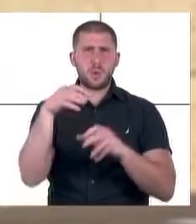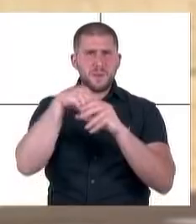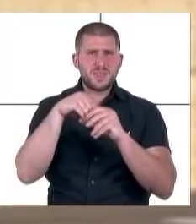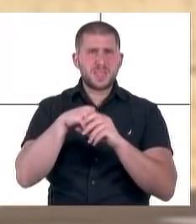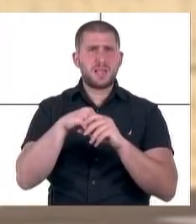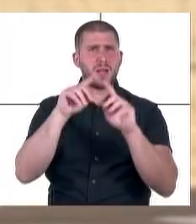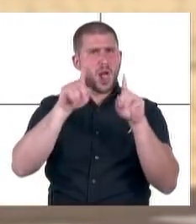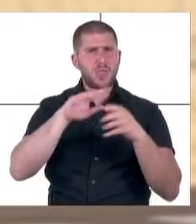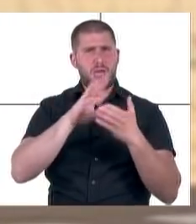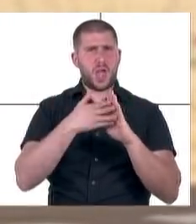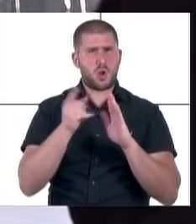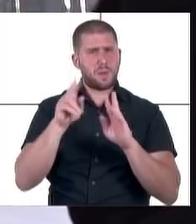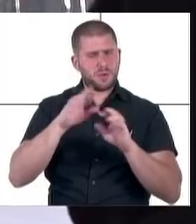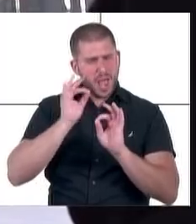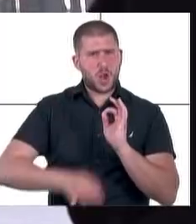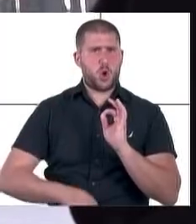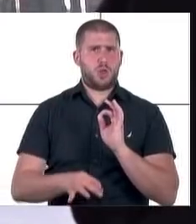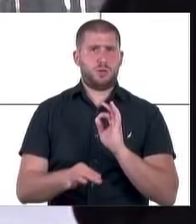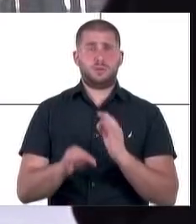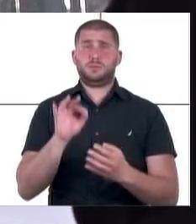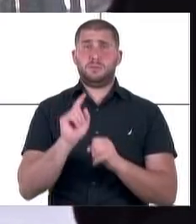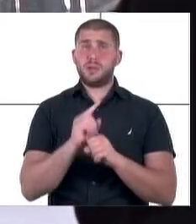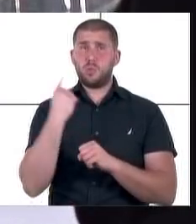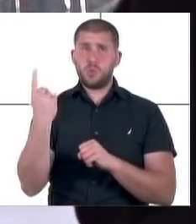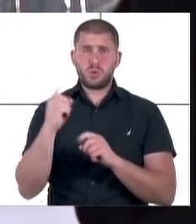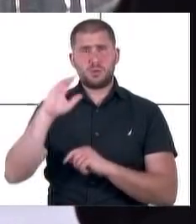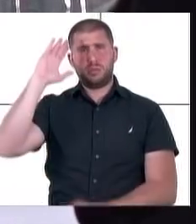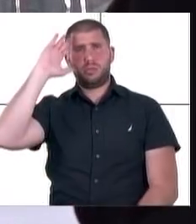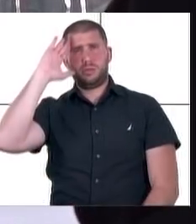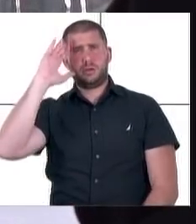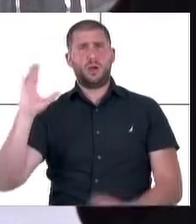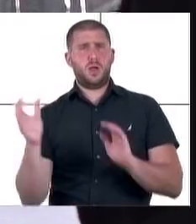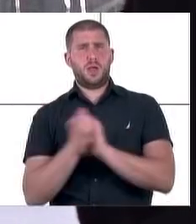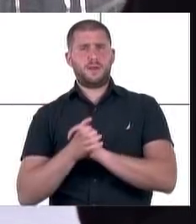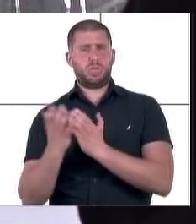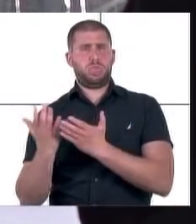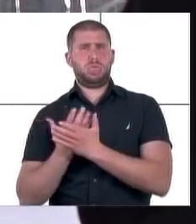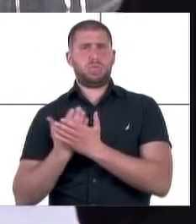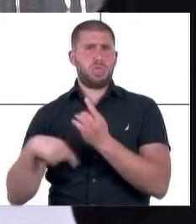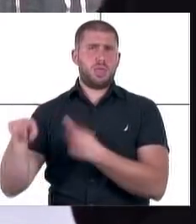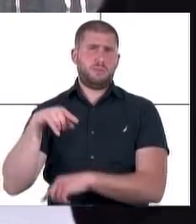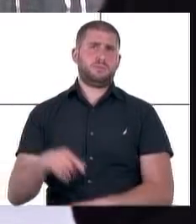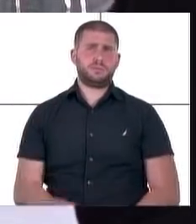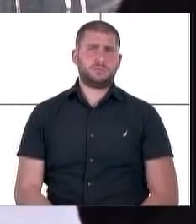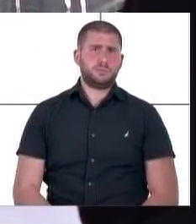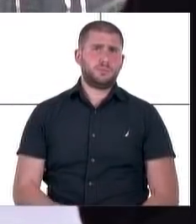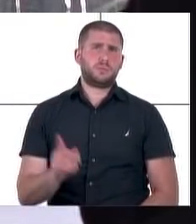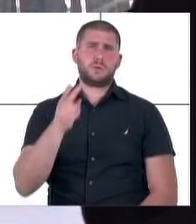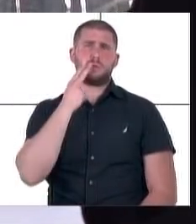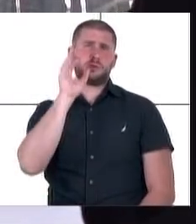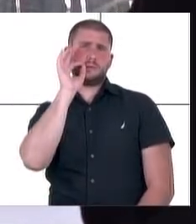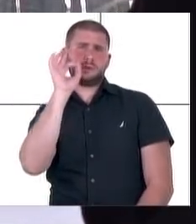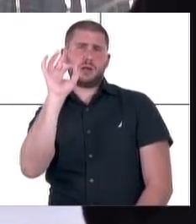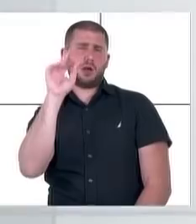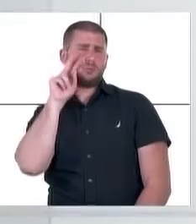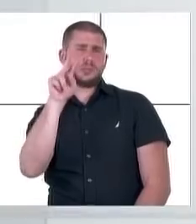מבפנים, חלונות, ממש הכל. ובזמן הזה הוא פשוט יושב בצד עם כל החברים שלו שם, ומעשן סיגר ומסתכל